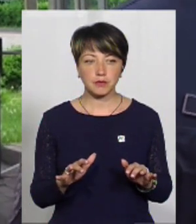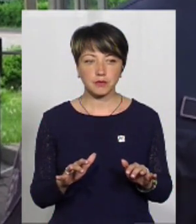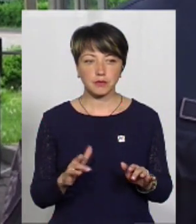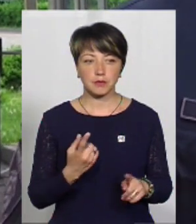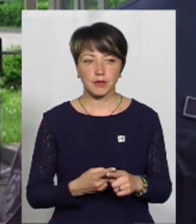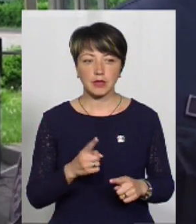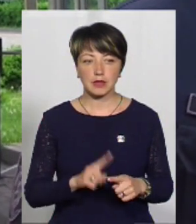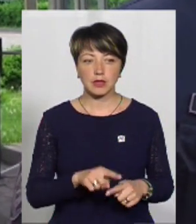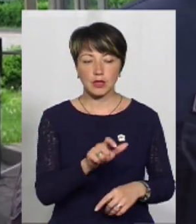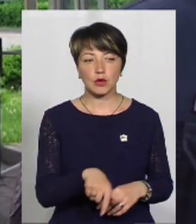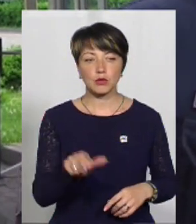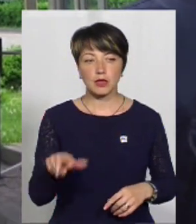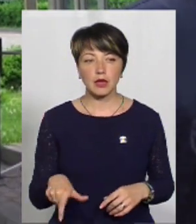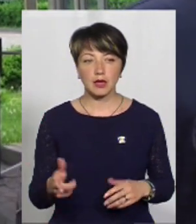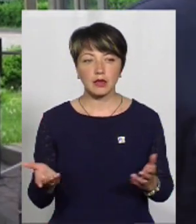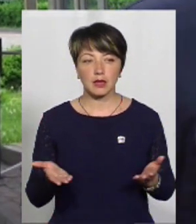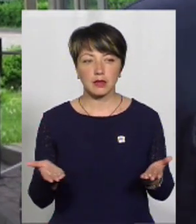цих людей, які